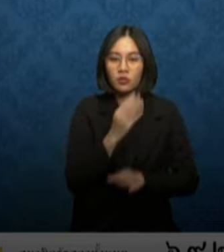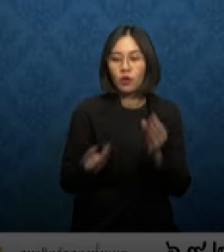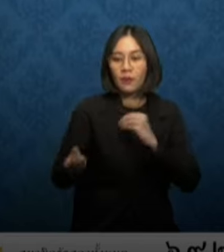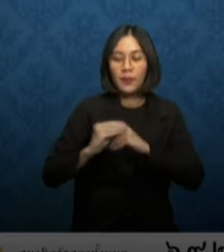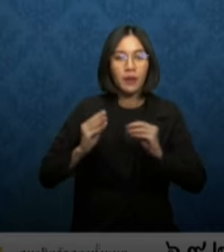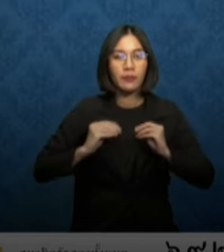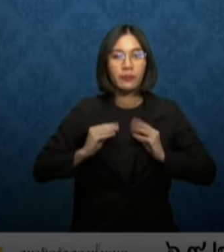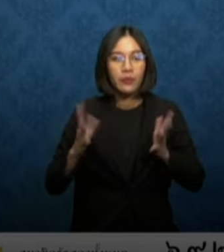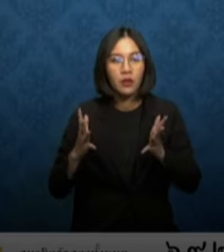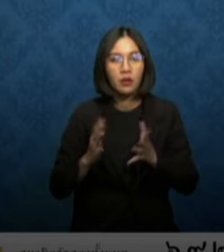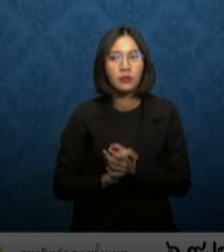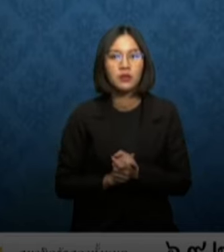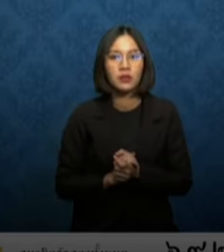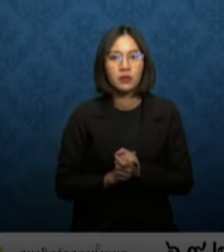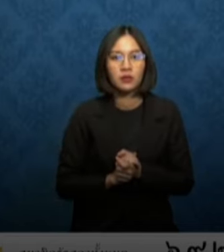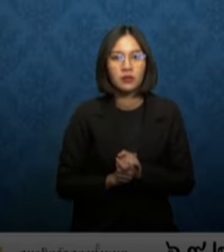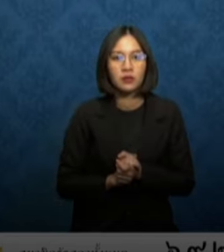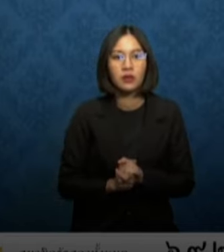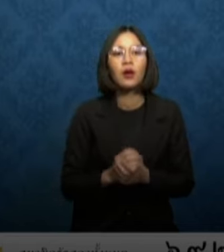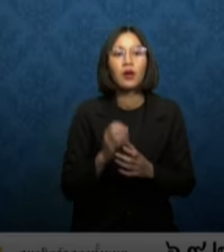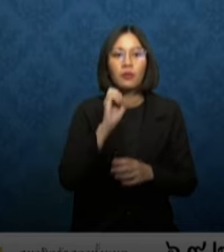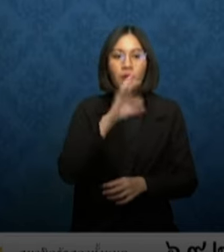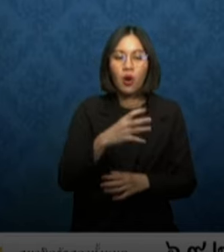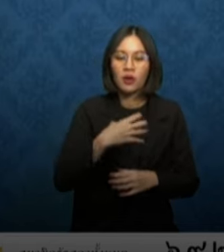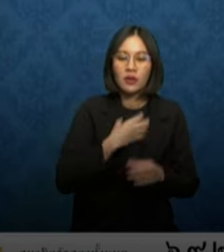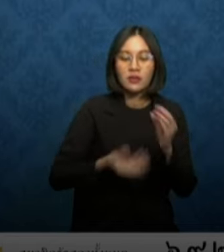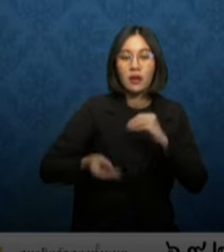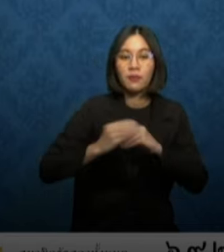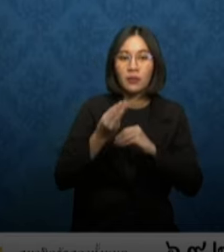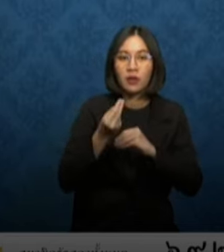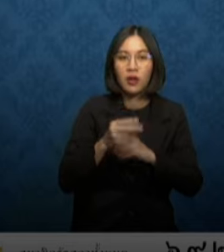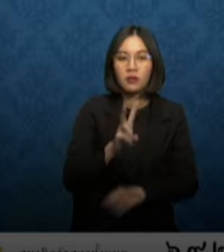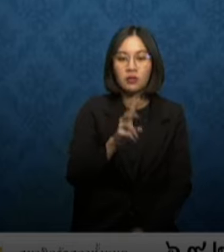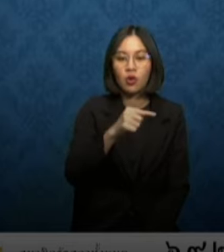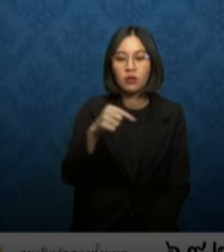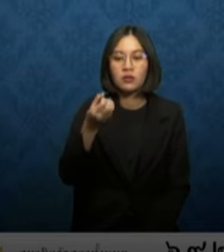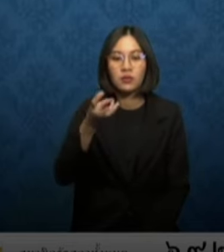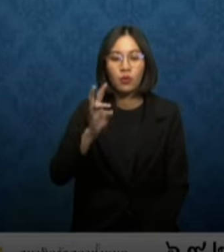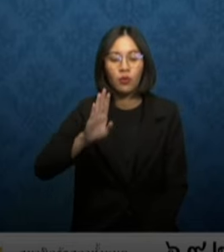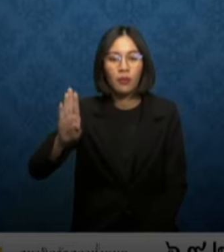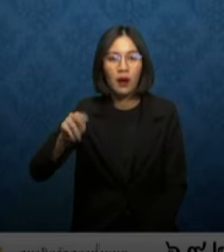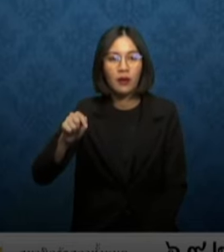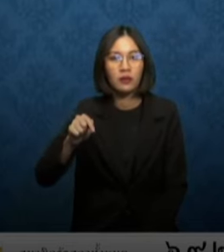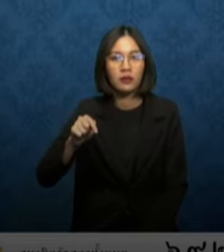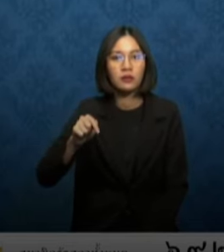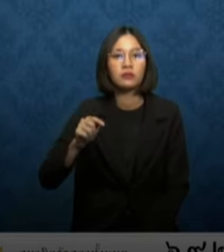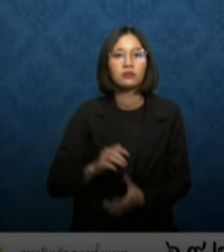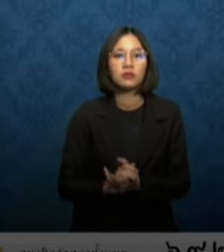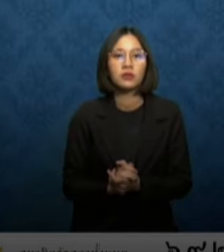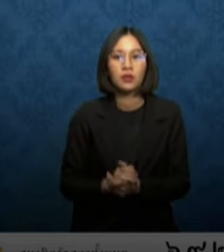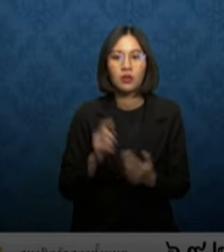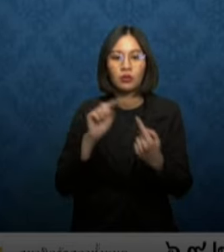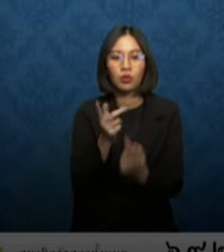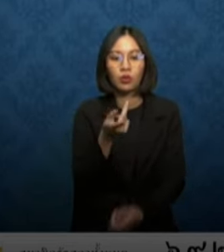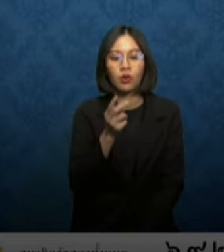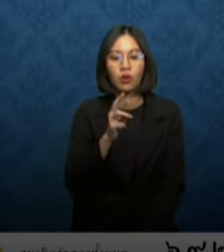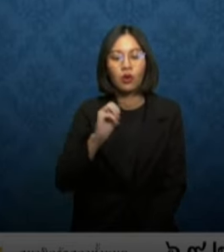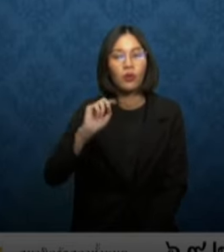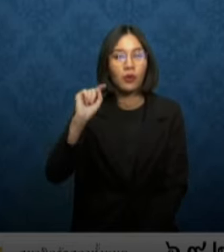พอคณะกรรมการไตรภาคียืนยันว่าจะปรับเพิ่มแค่ 2-16บาทและนำกลับเข้าครม